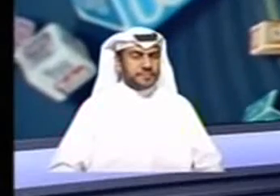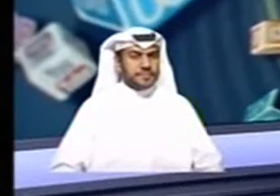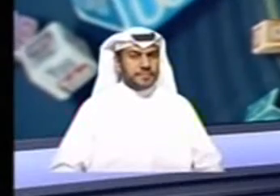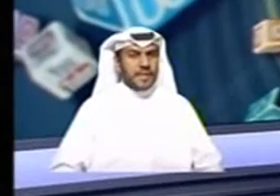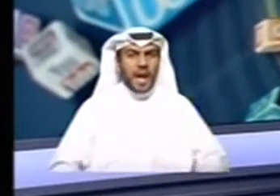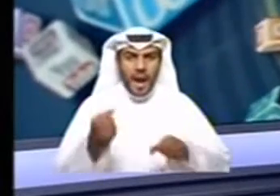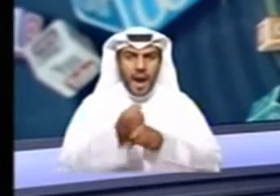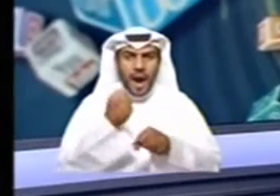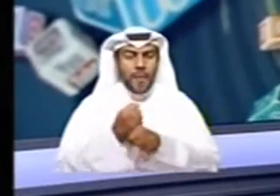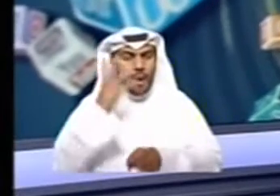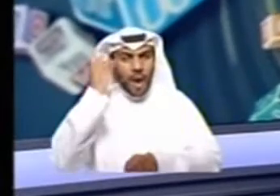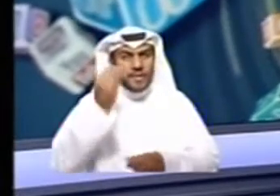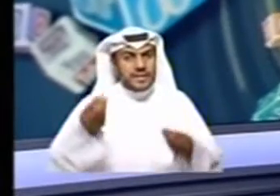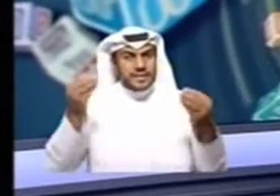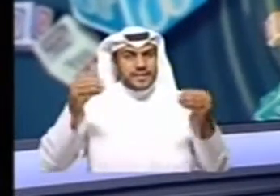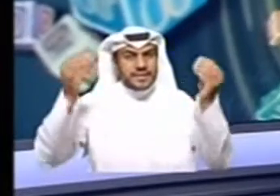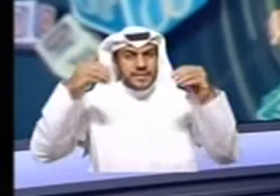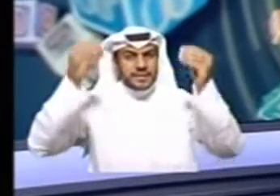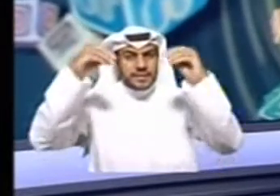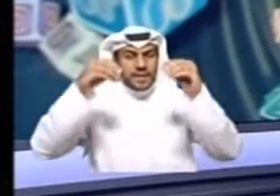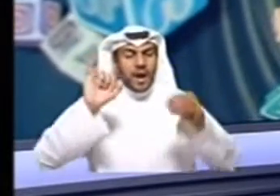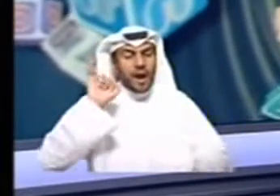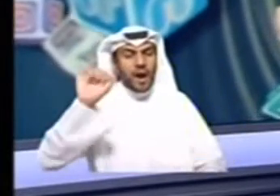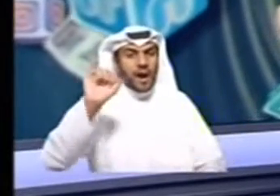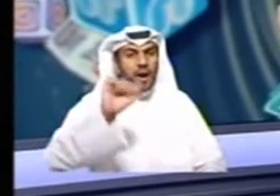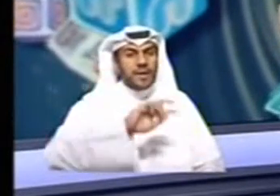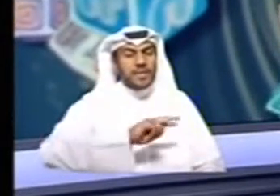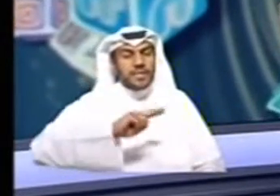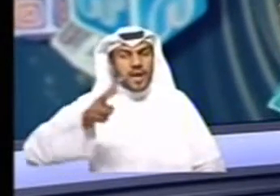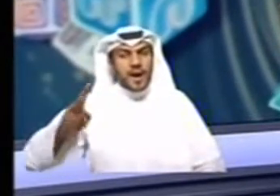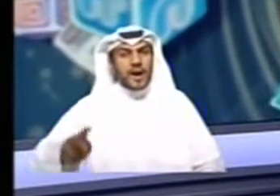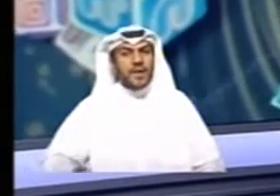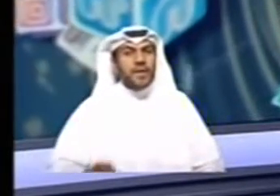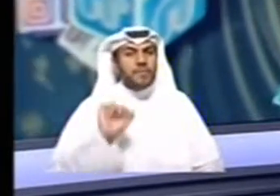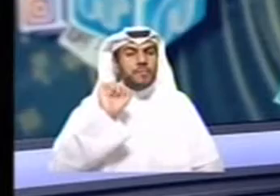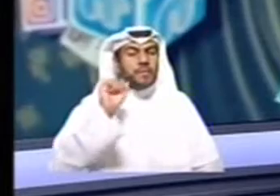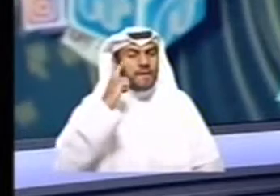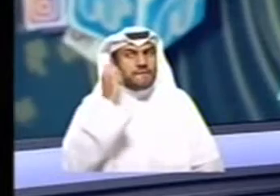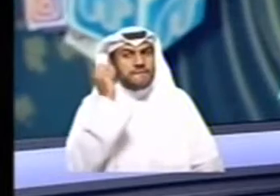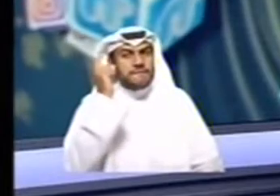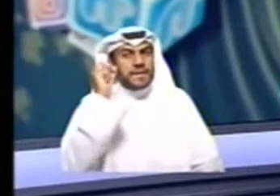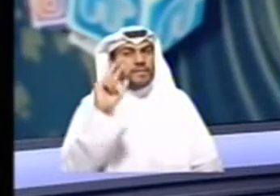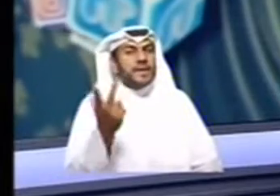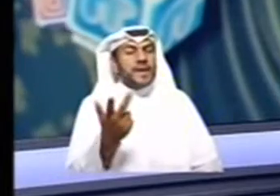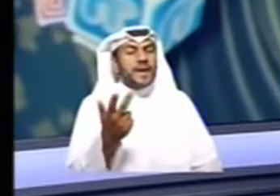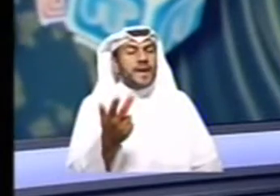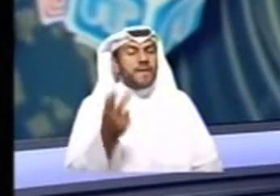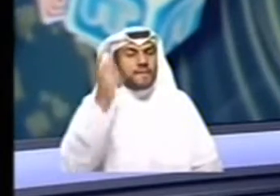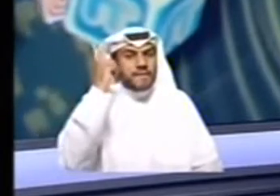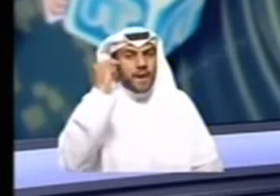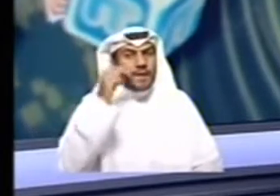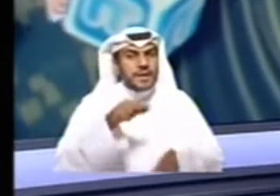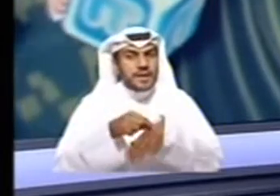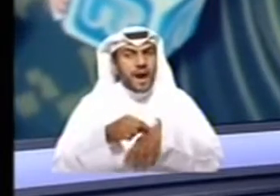سعيا منها لجذب عدد كبير من المستخدمين عبر منافستها للتطبيقات الأخرى وتوفيرها لمجموعة من المزايا